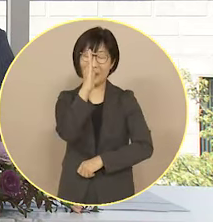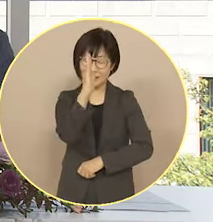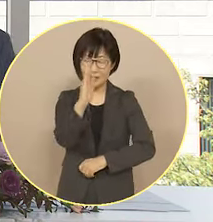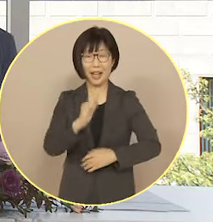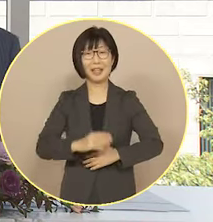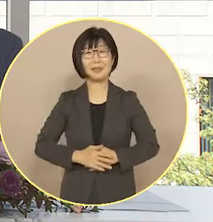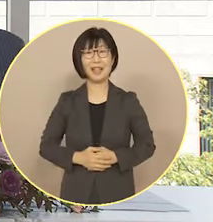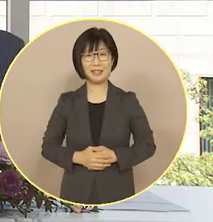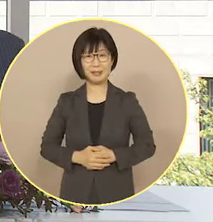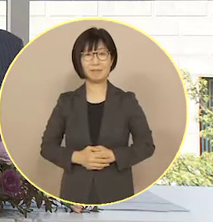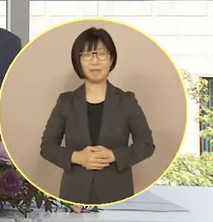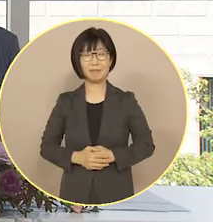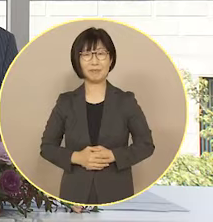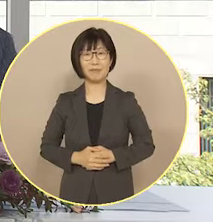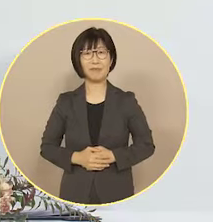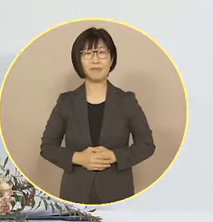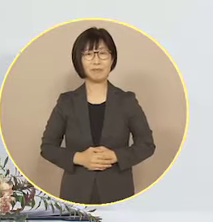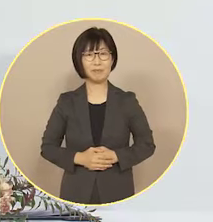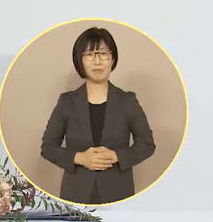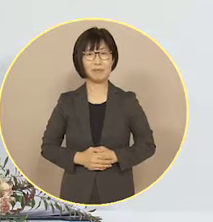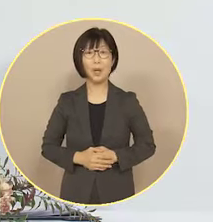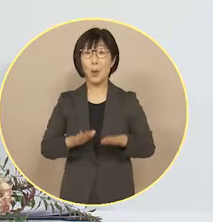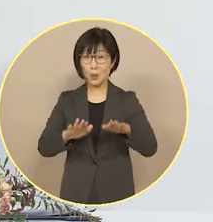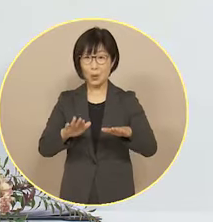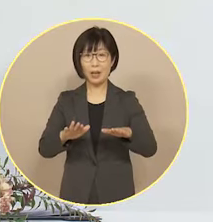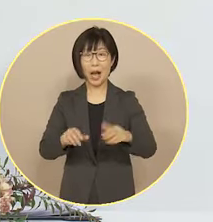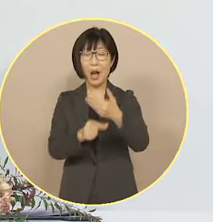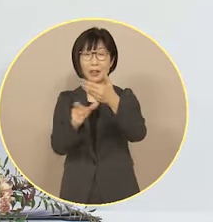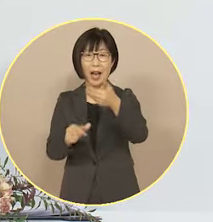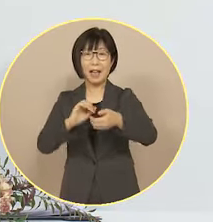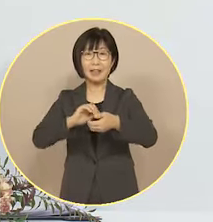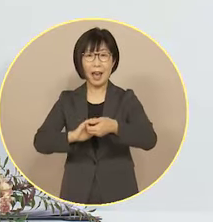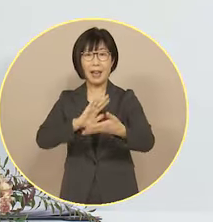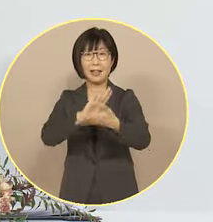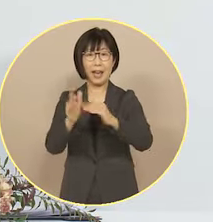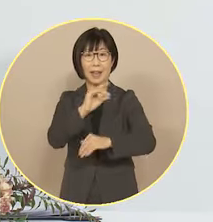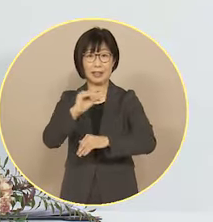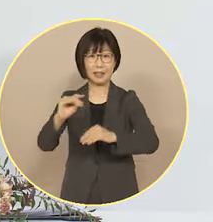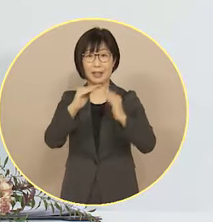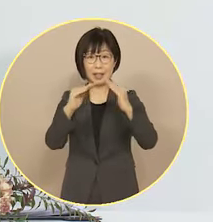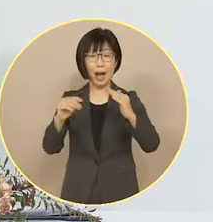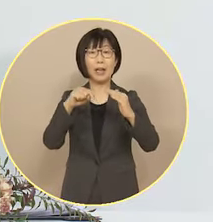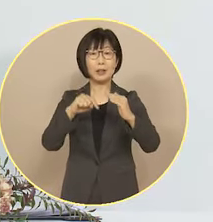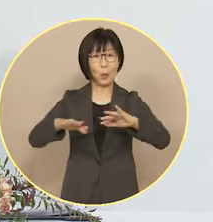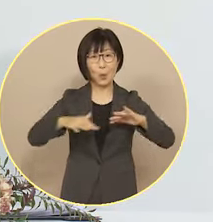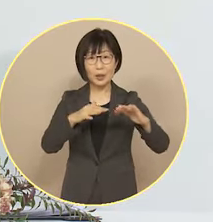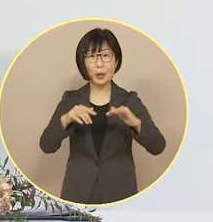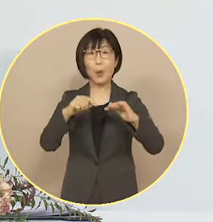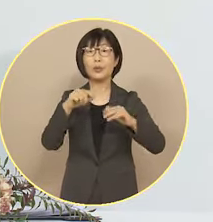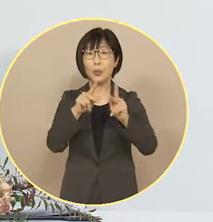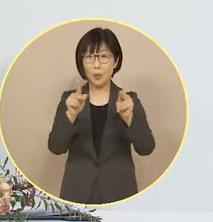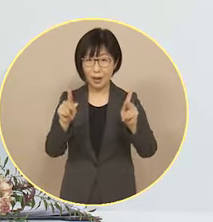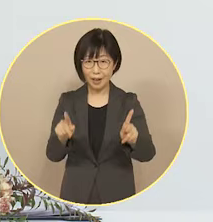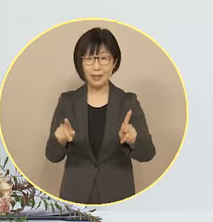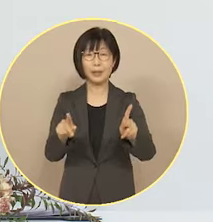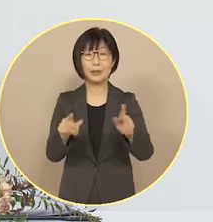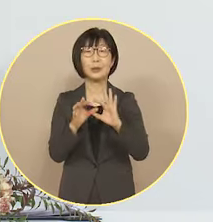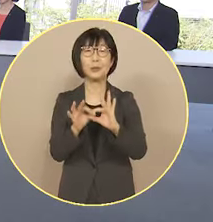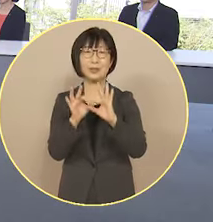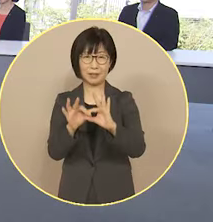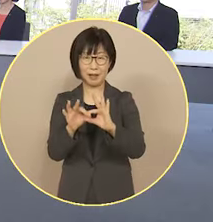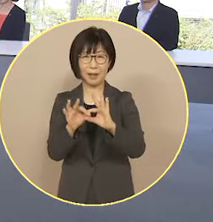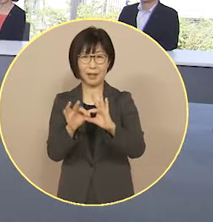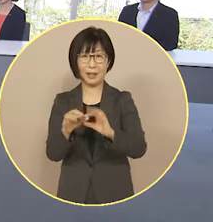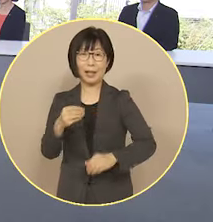願いします今回は9月定例県議会で議論された県制の様々な課題につい